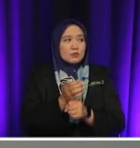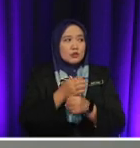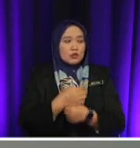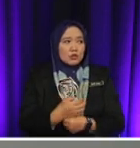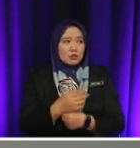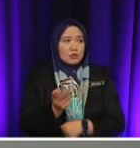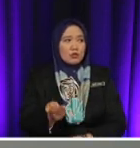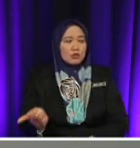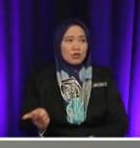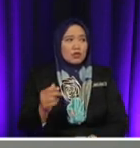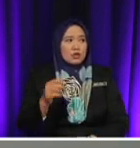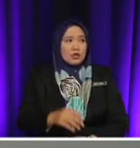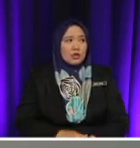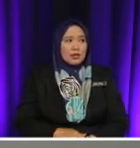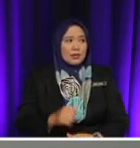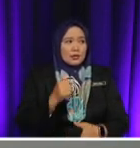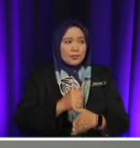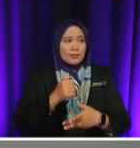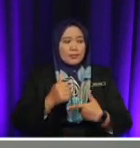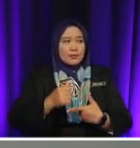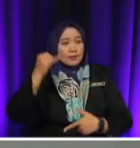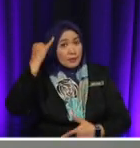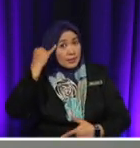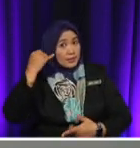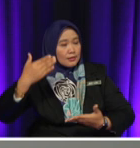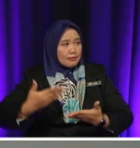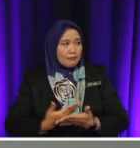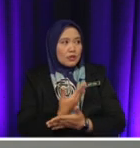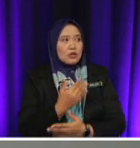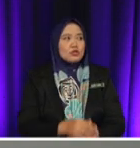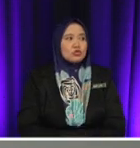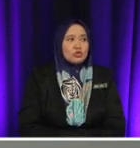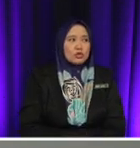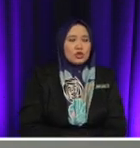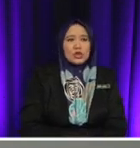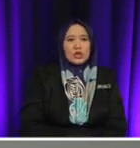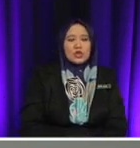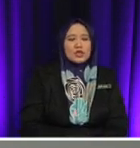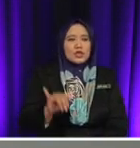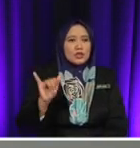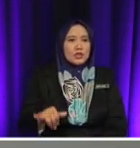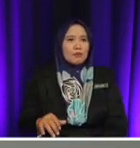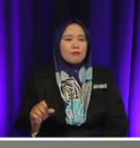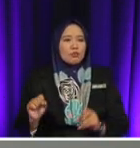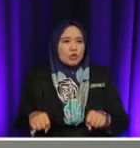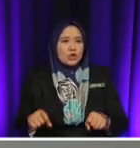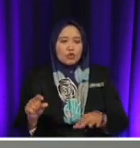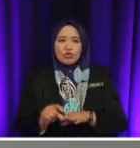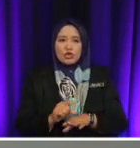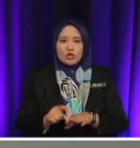bahan yang berbeza diberikan untuk membentuk atau mencipta sesuatu yang baru yang bernilai dengan menggunakan